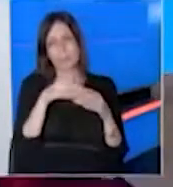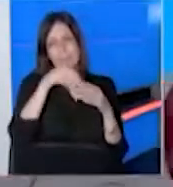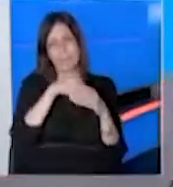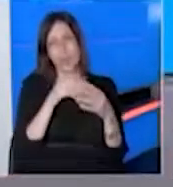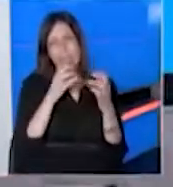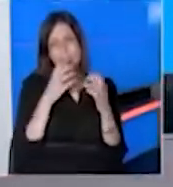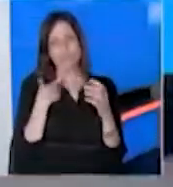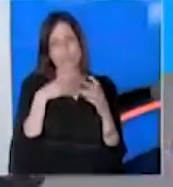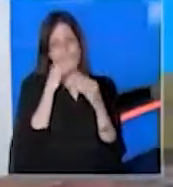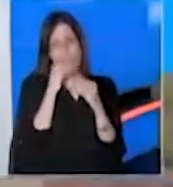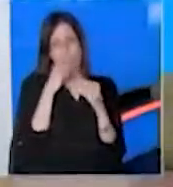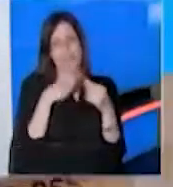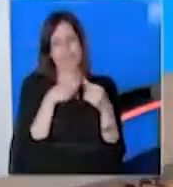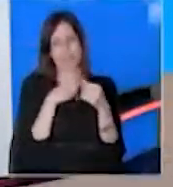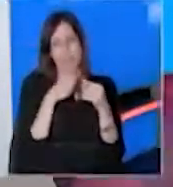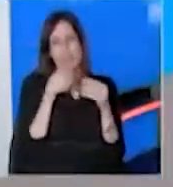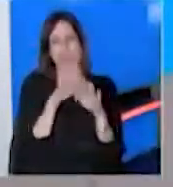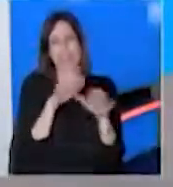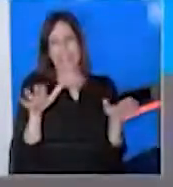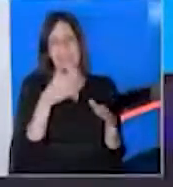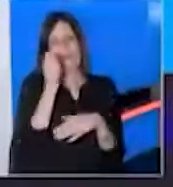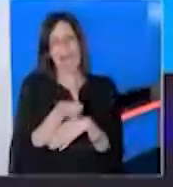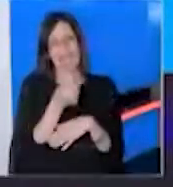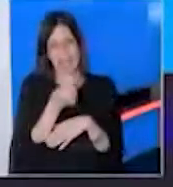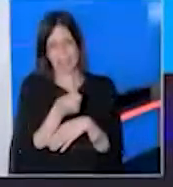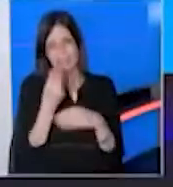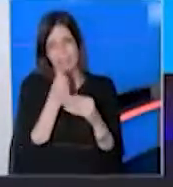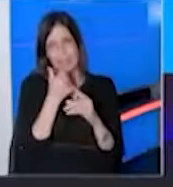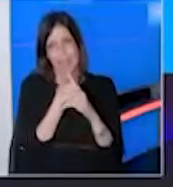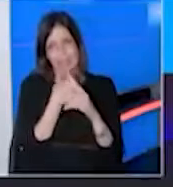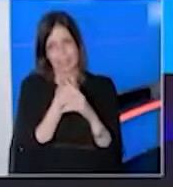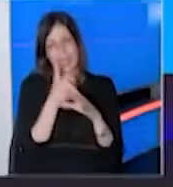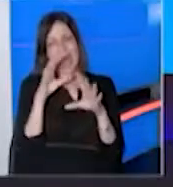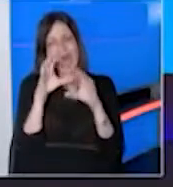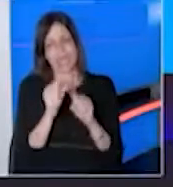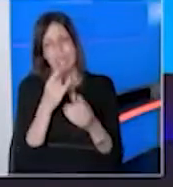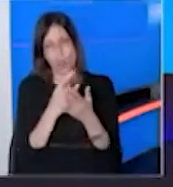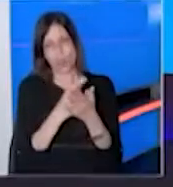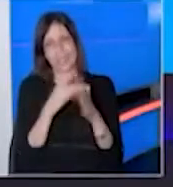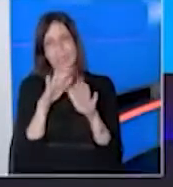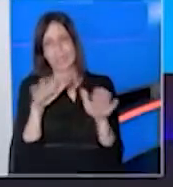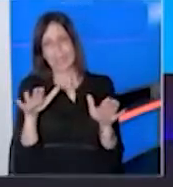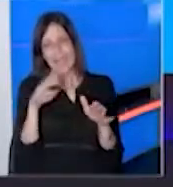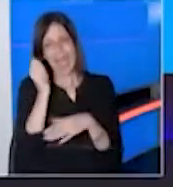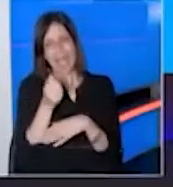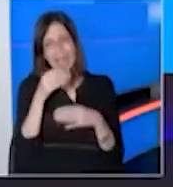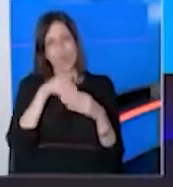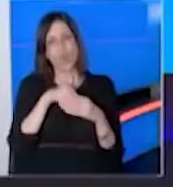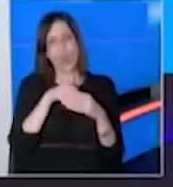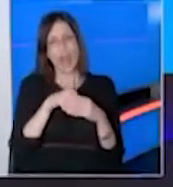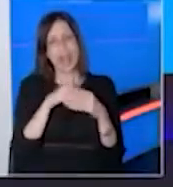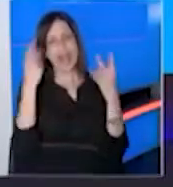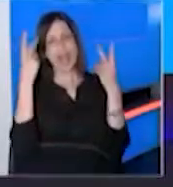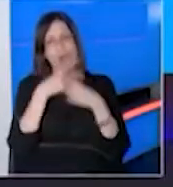להעיר לגבי הקרקע החקלאית. שלוש הערות. הערה אחת, האחיזה החוקית בקרקע חקלאית, כולל חוזר חכירה